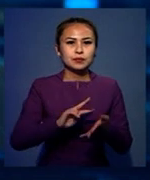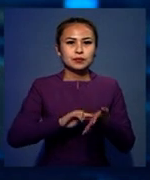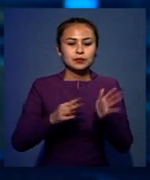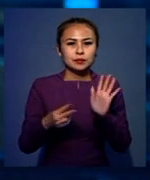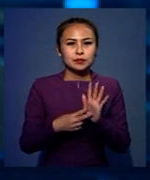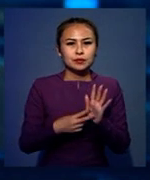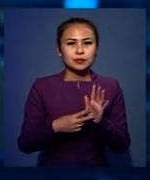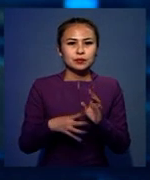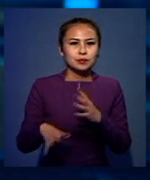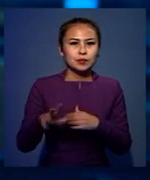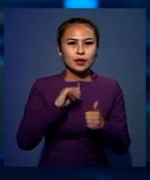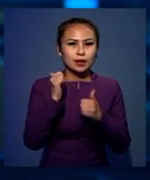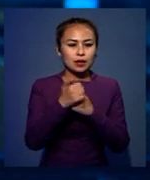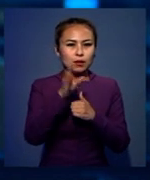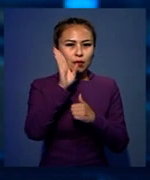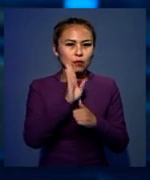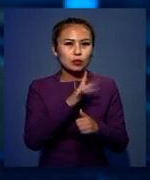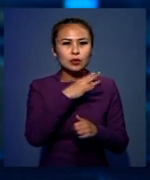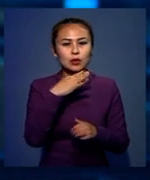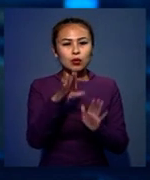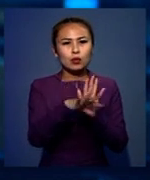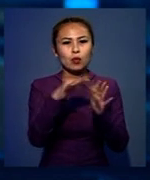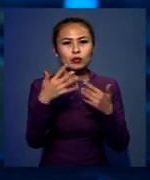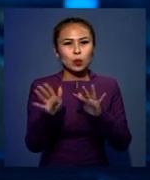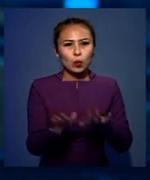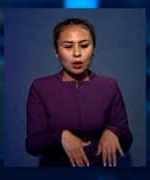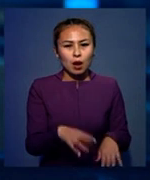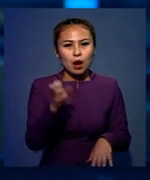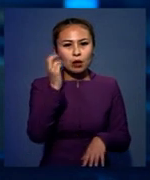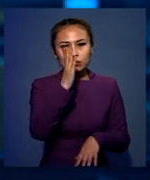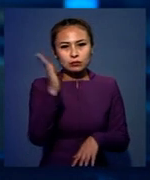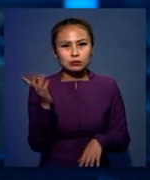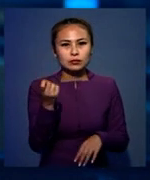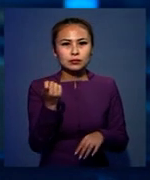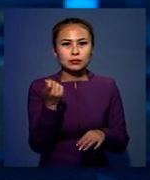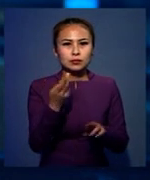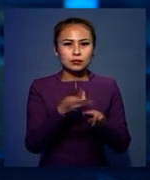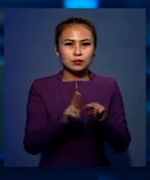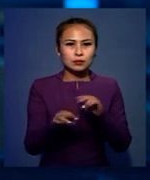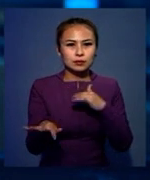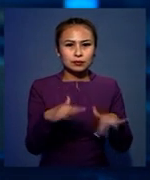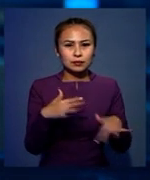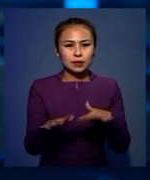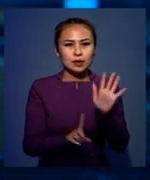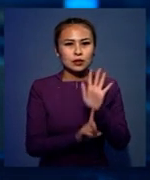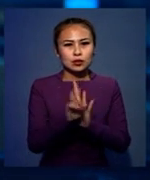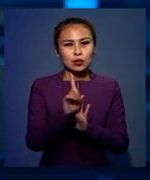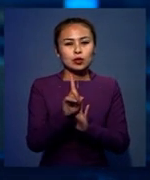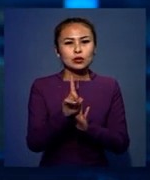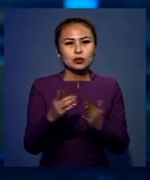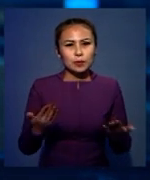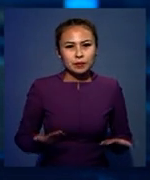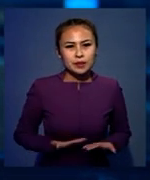Жалпы соның басым бөлігі таңертеңнен барып өз таңдауын жасаған, ал түс ауа сайлаушылар саны саябырлай түсіпті.